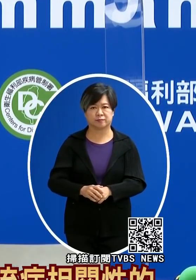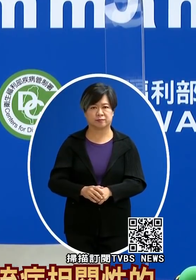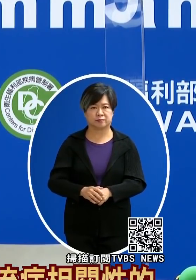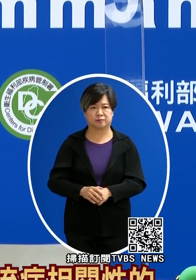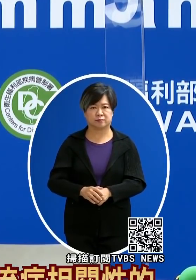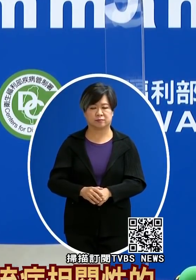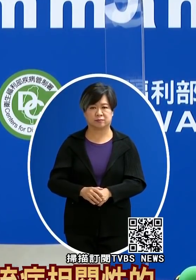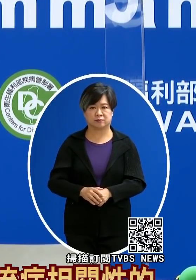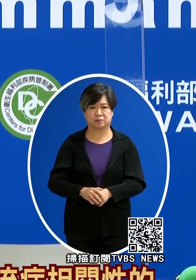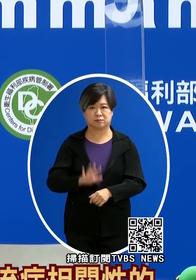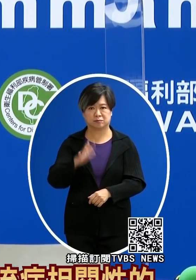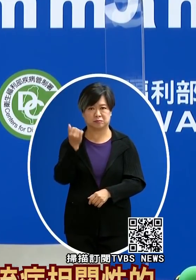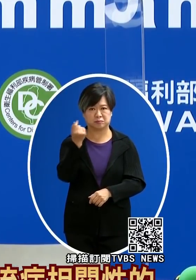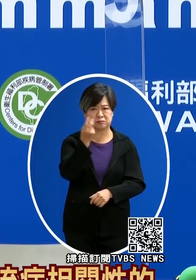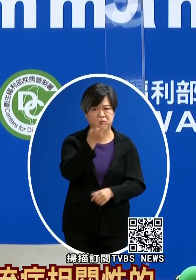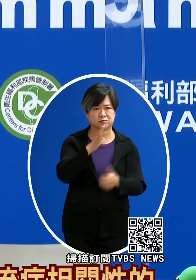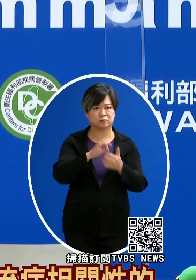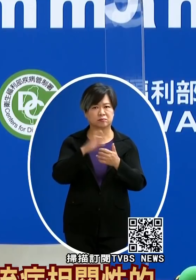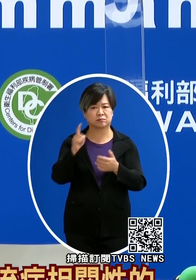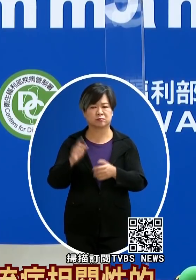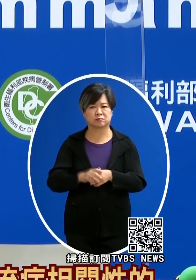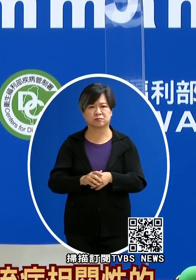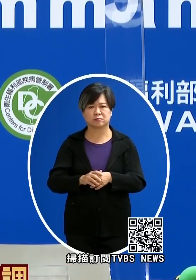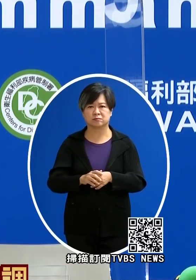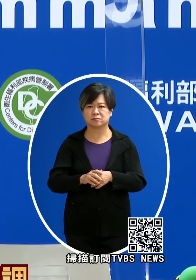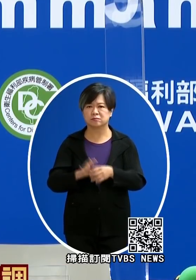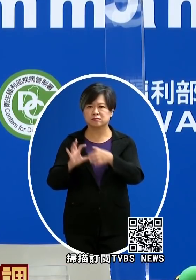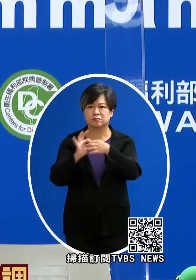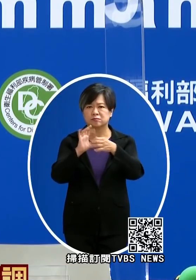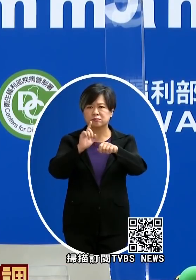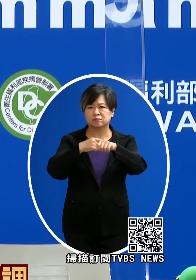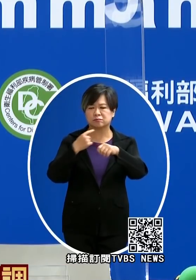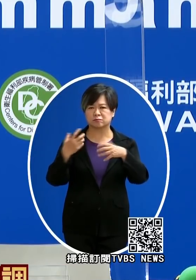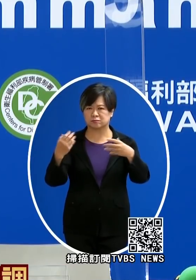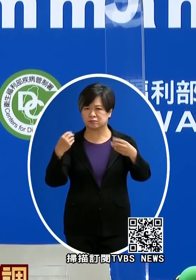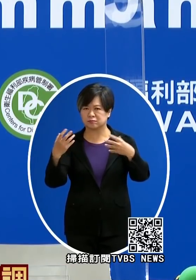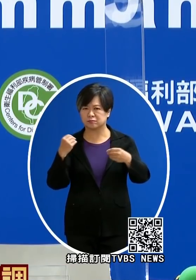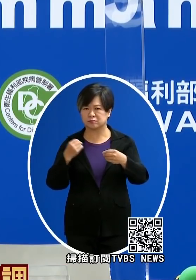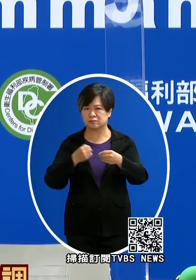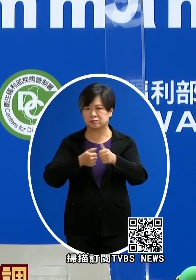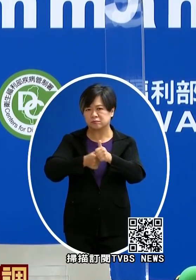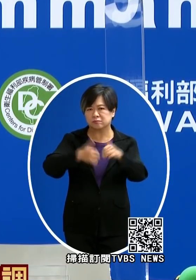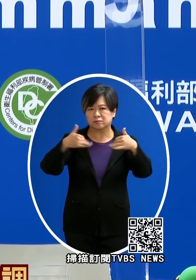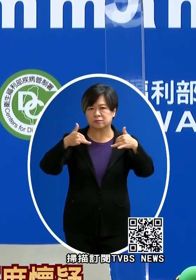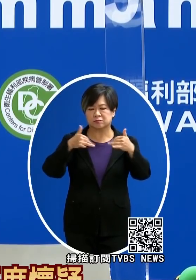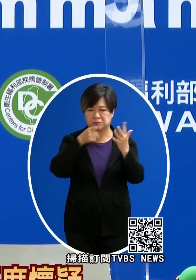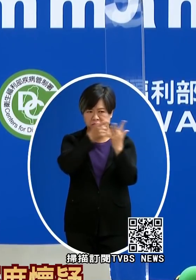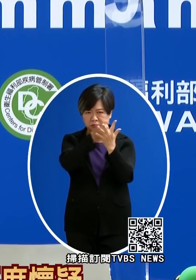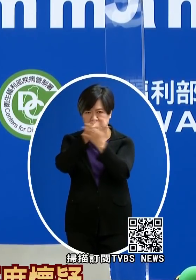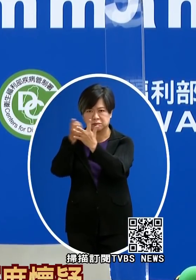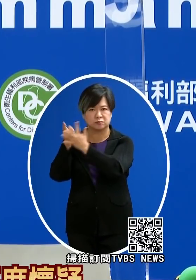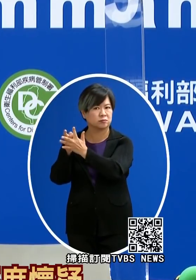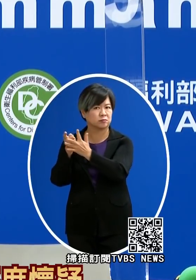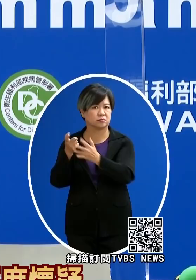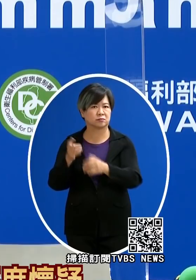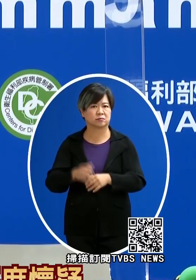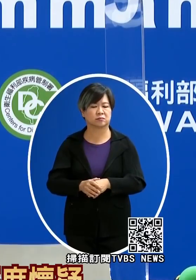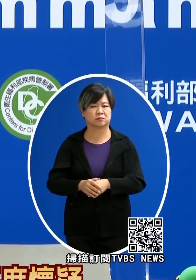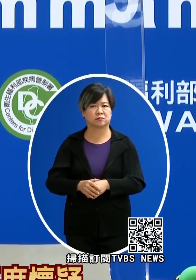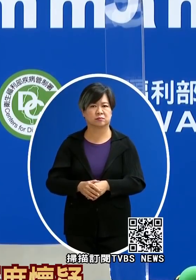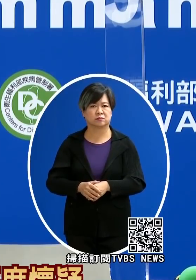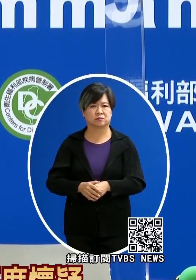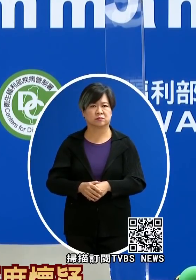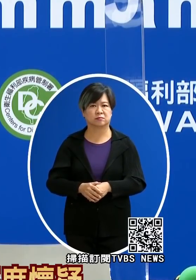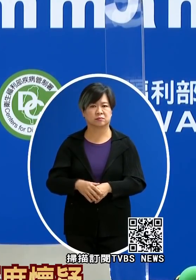几个大家看到说没有流病的相关性的，好，其实有几位哈医调都有一